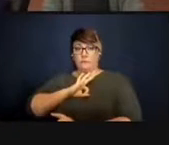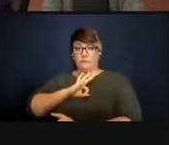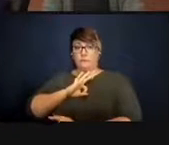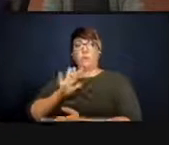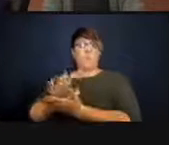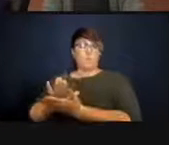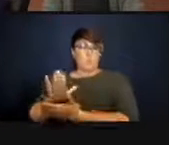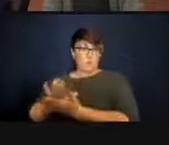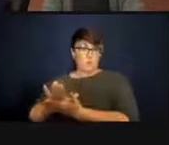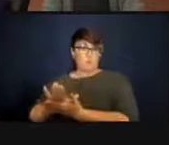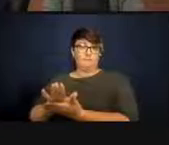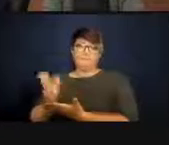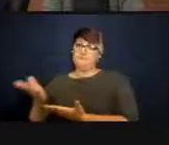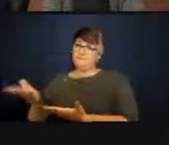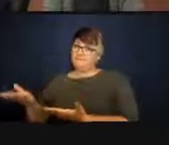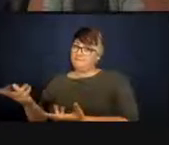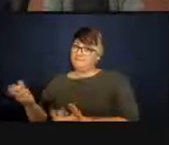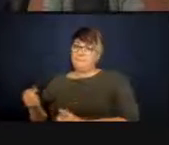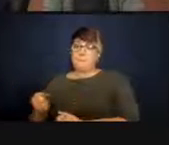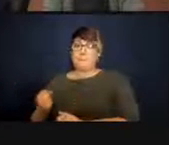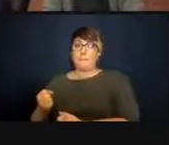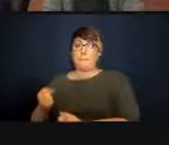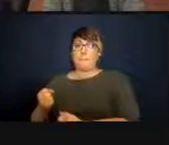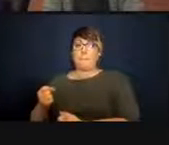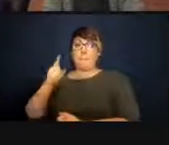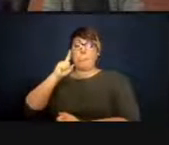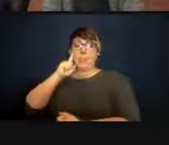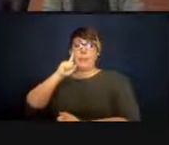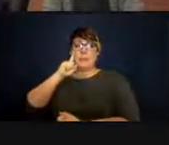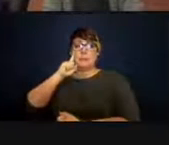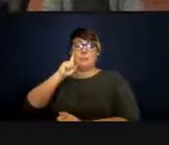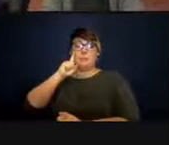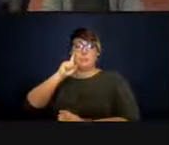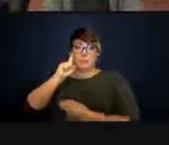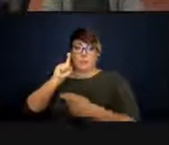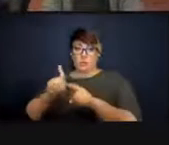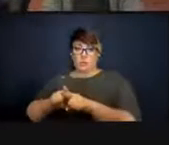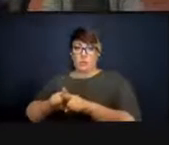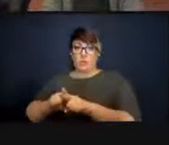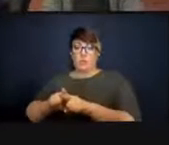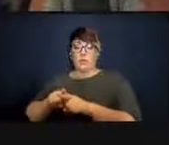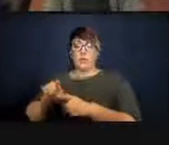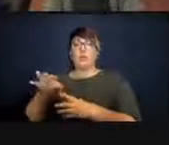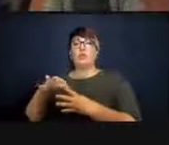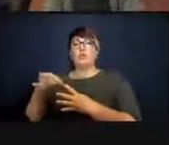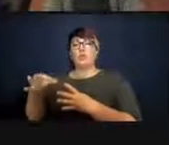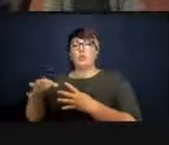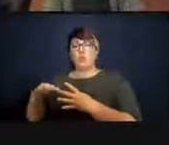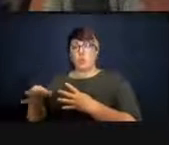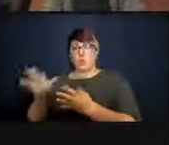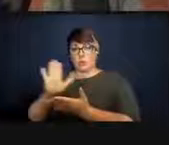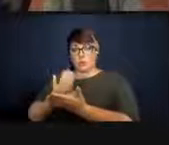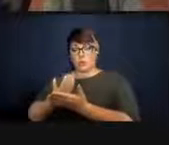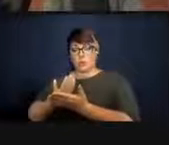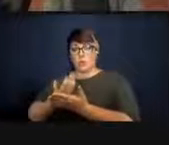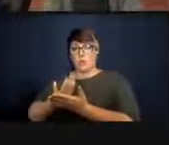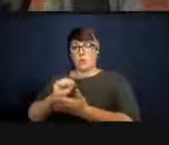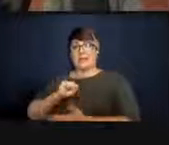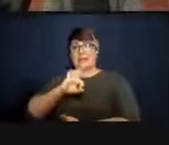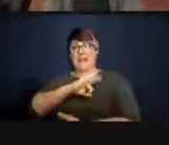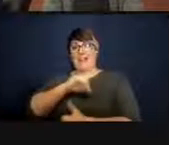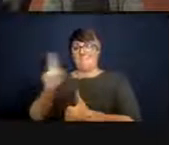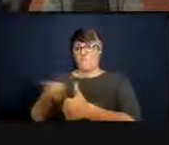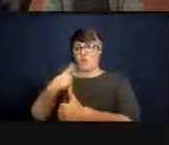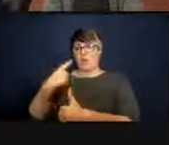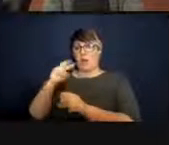للعمل الذي ستقومون به. هناك مسألة متعلقة بالمدارس الاختيارية، أنا